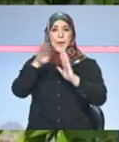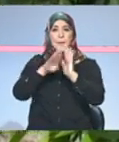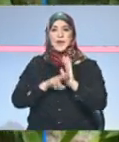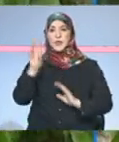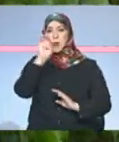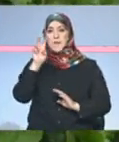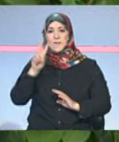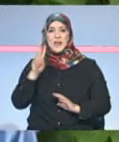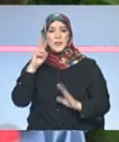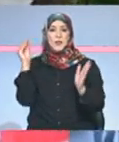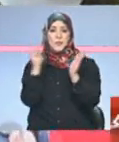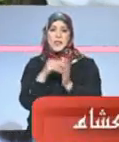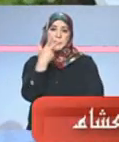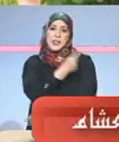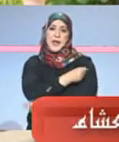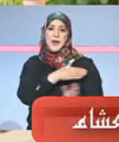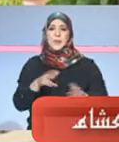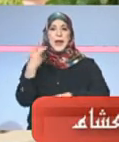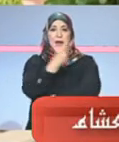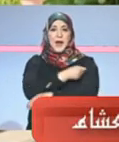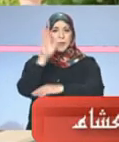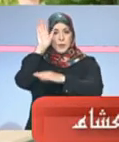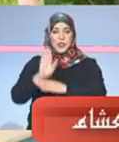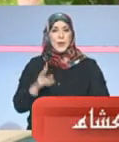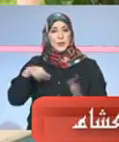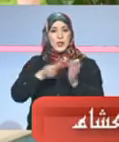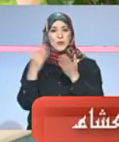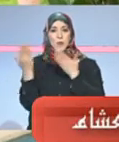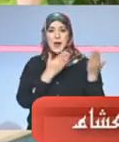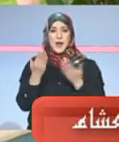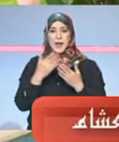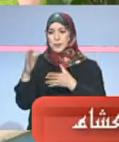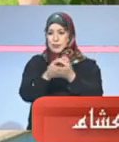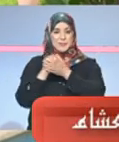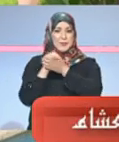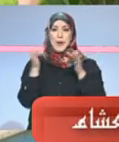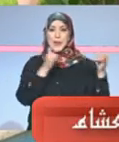evax وسجل باش تلقح. لقح باش تحمي روحك باش نرجعوا لقرايتنا ونرجعوا نضحكوا مع اصحابنا.